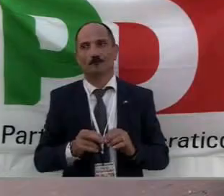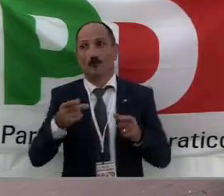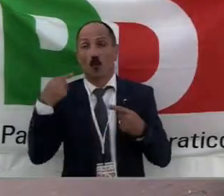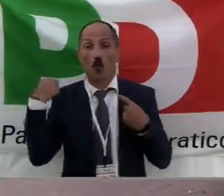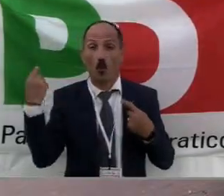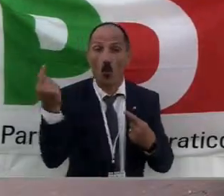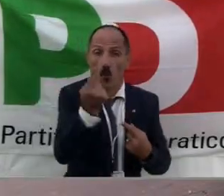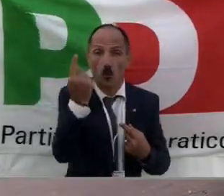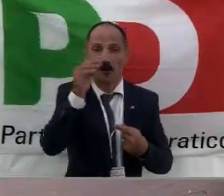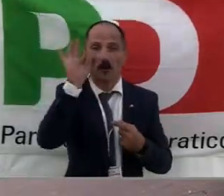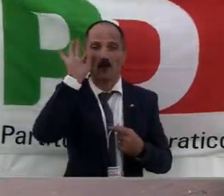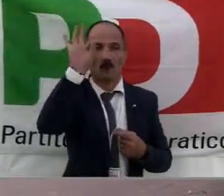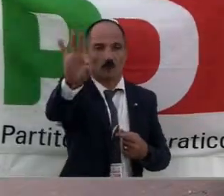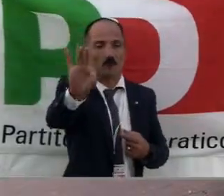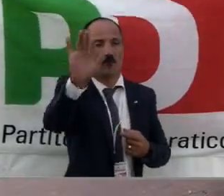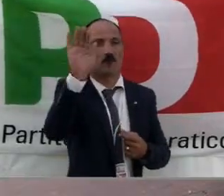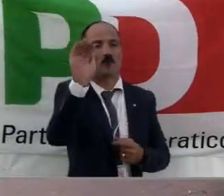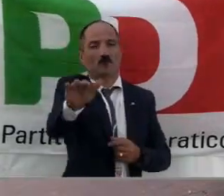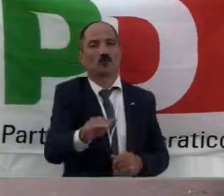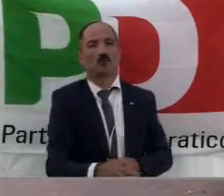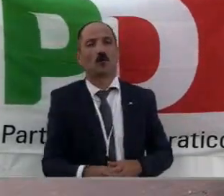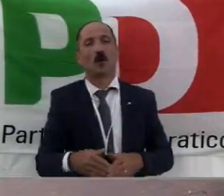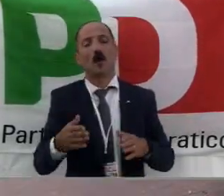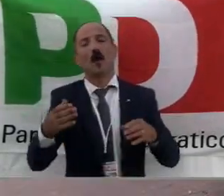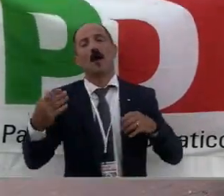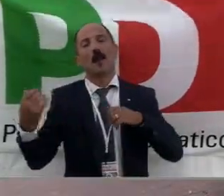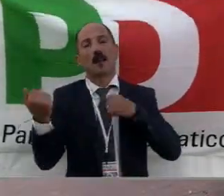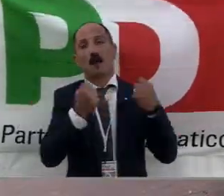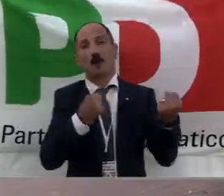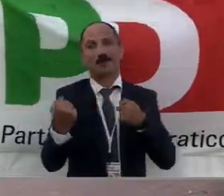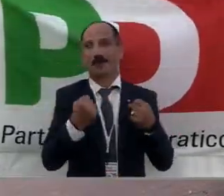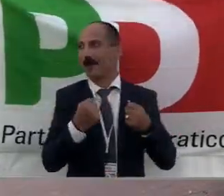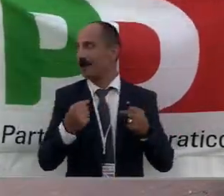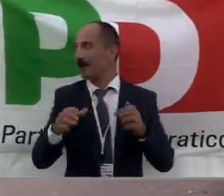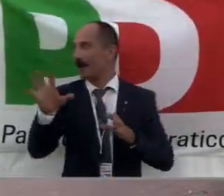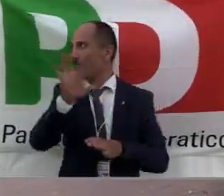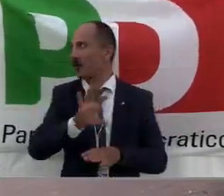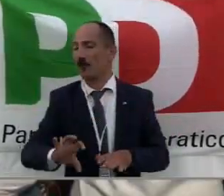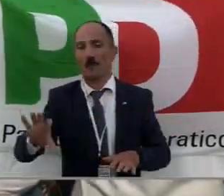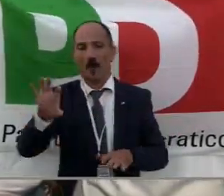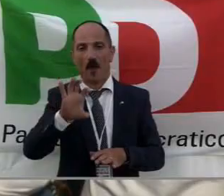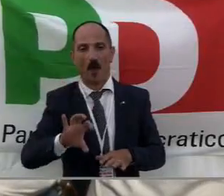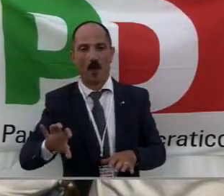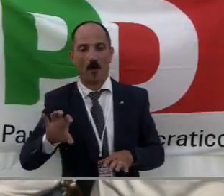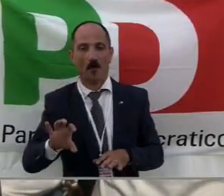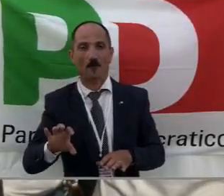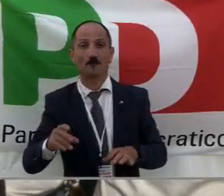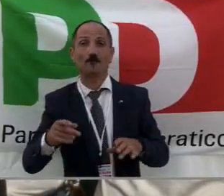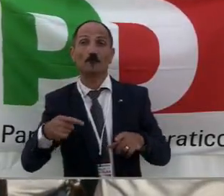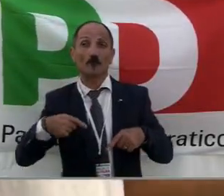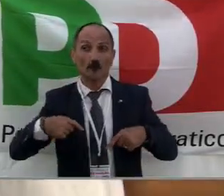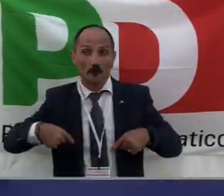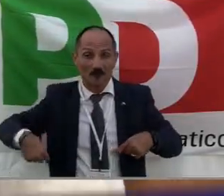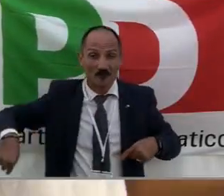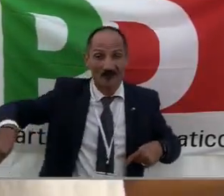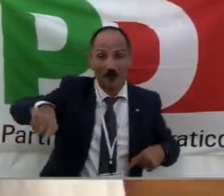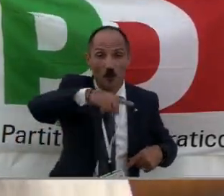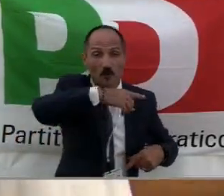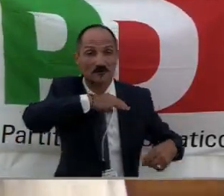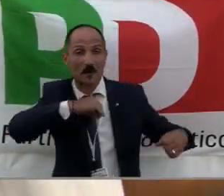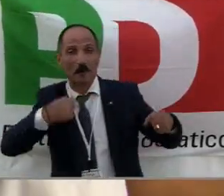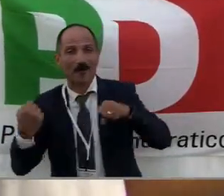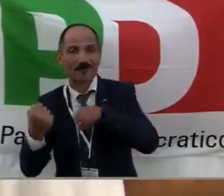per tutto questo la battaglia europea è la nostra battaglia. Fateli